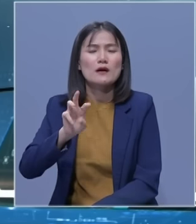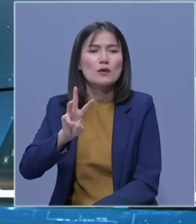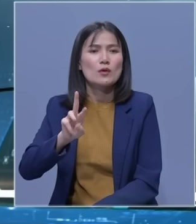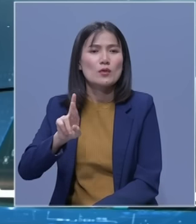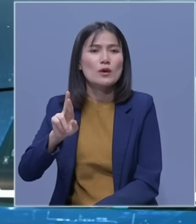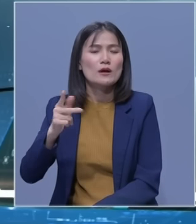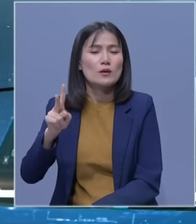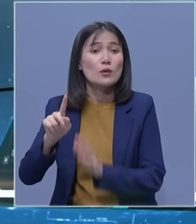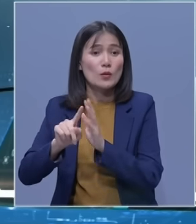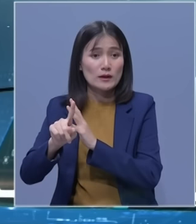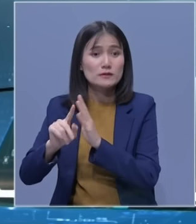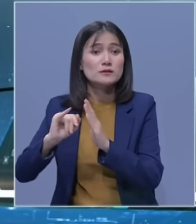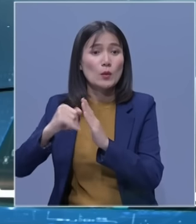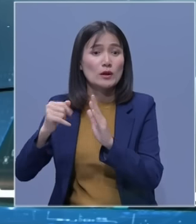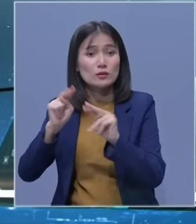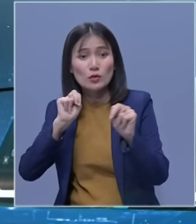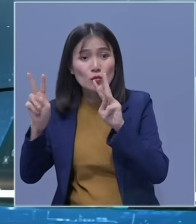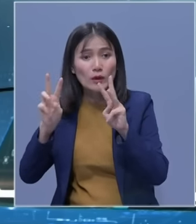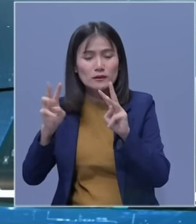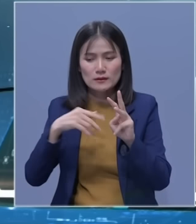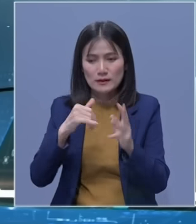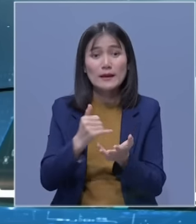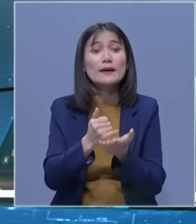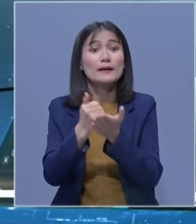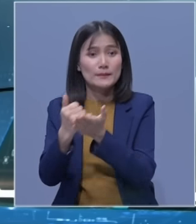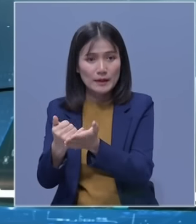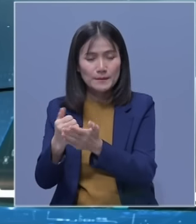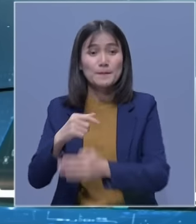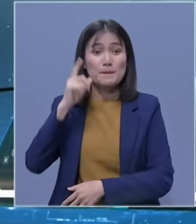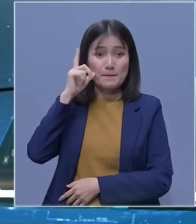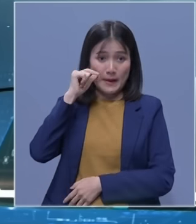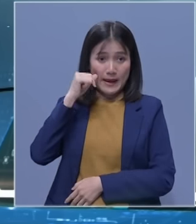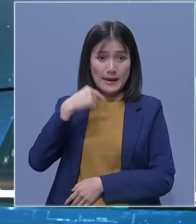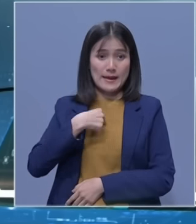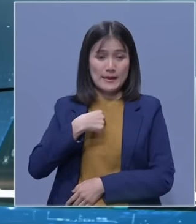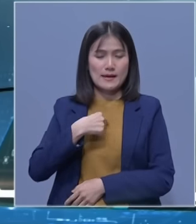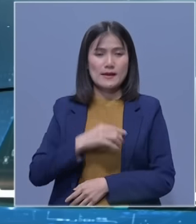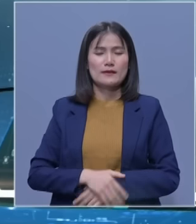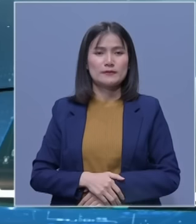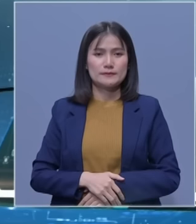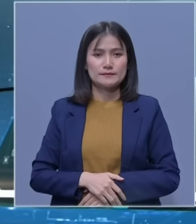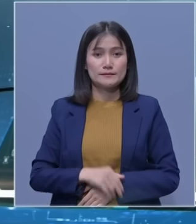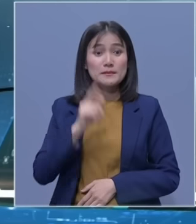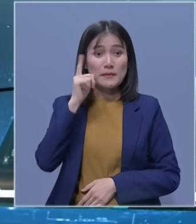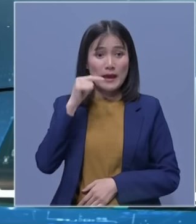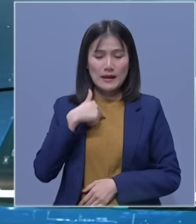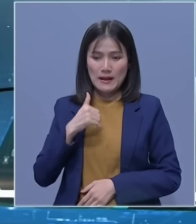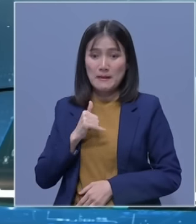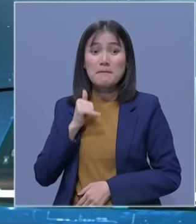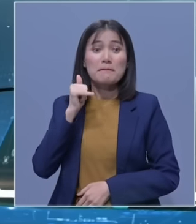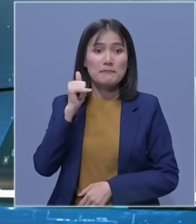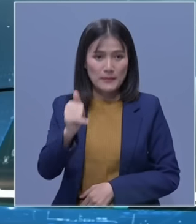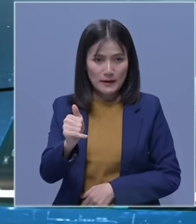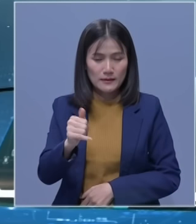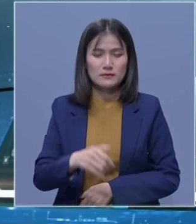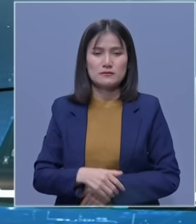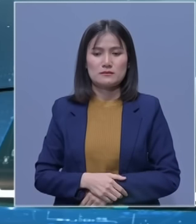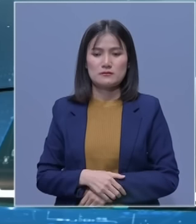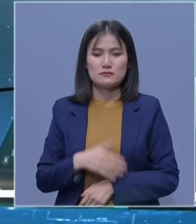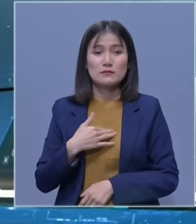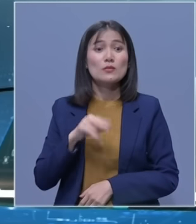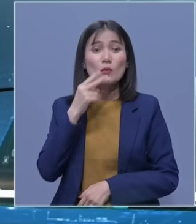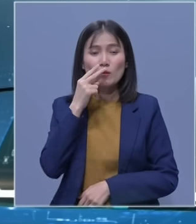ครสวรรค์ในวันเดียวกันนั้นเองปรากฏว่าคุณแม่ก็ตามไปดูอาการของลูกนะคะว่าเกิดอะ